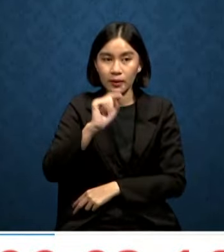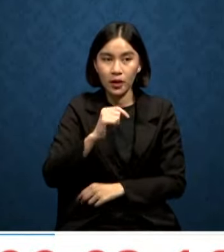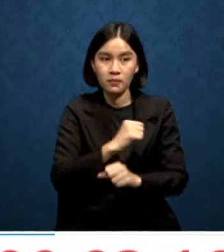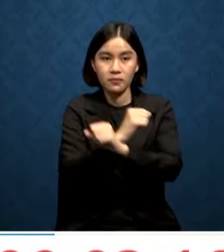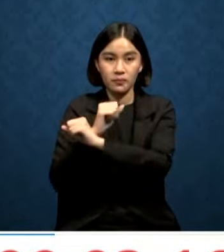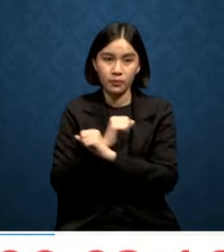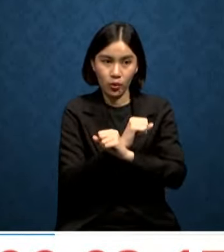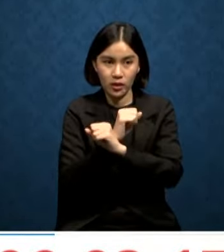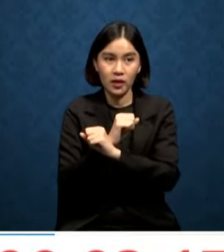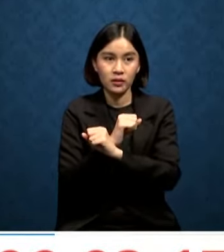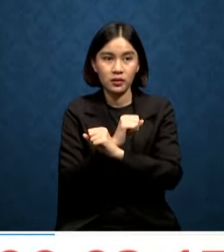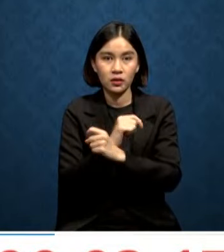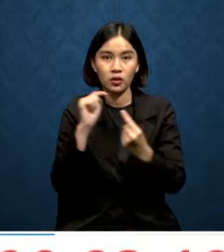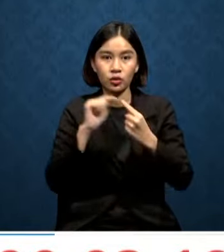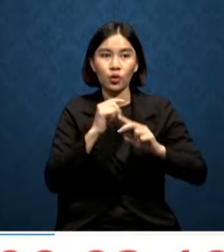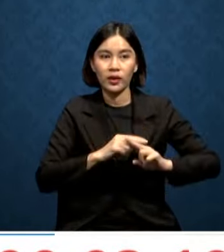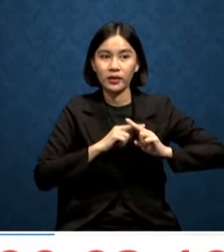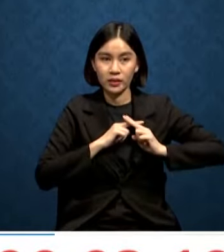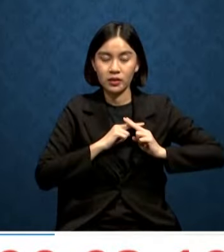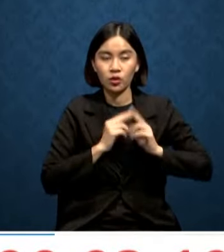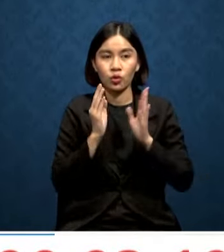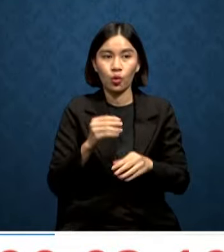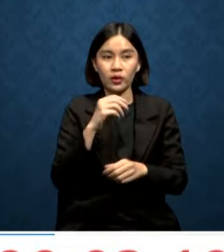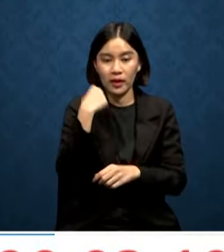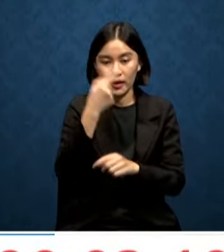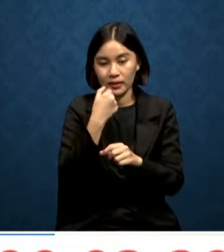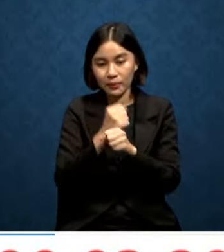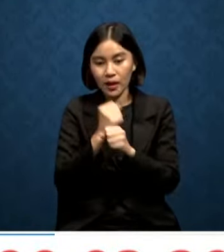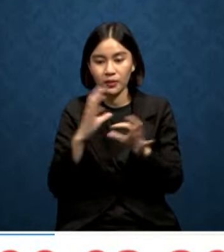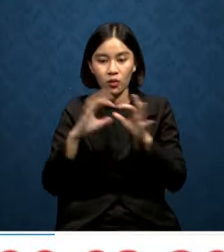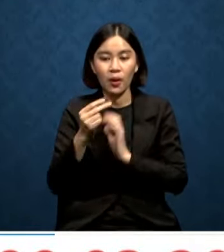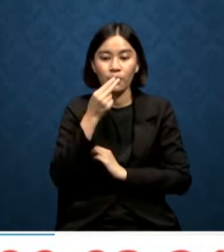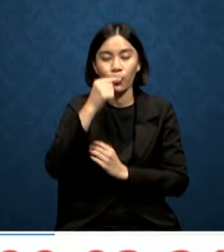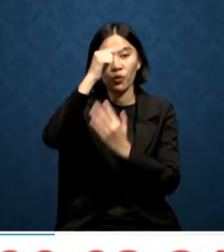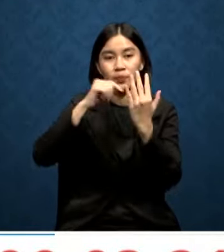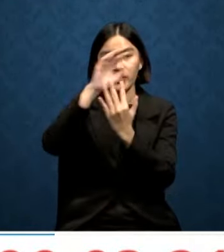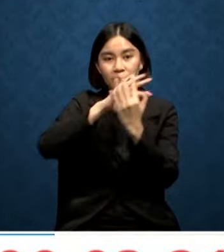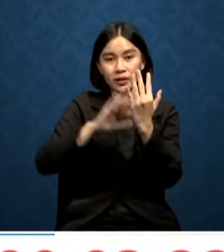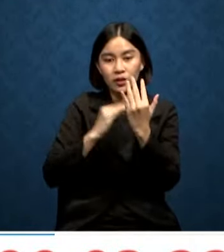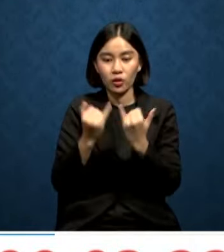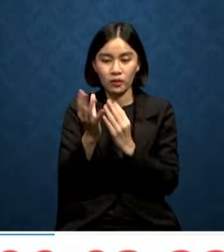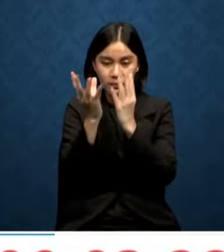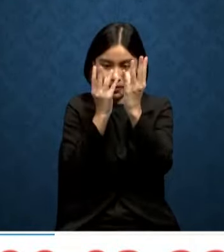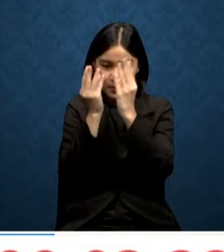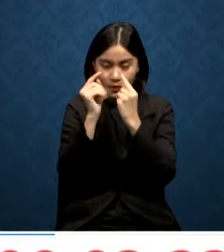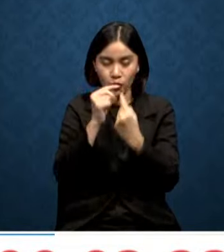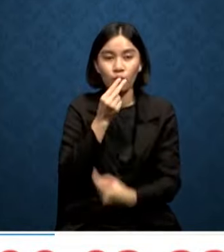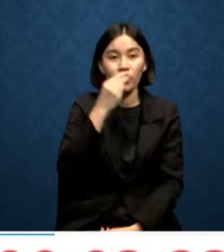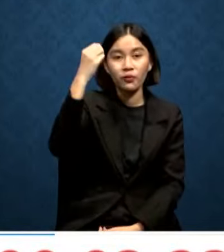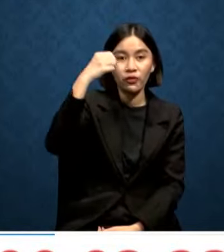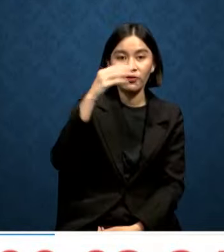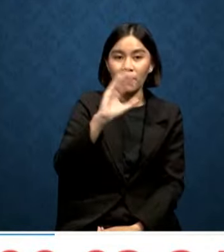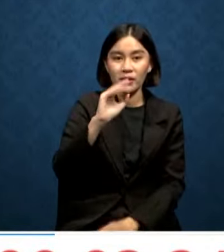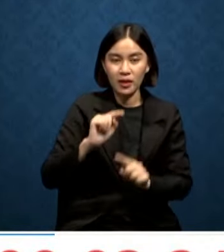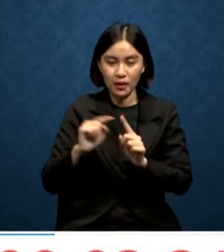กันภาคเอกชนคือผู้ปลูกยาสูบในประเทศไทยนะครับสิ่งที่มีการศึกษาอยู่ไม่ใช่เรื่องของบุหรี่ไฟฟ้าครับแต่เป็น